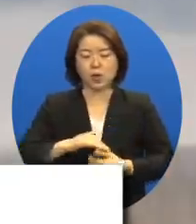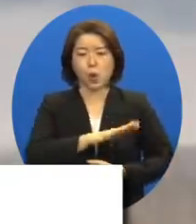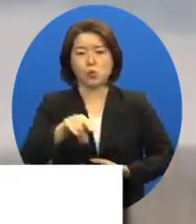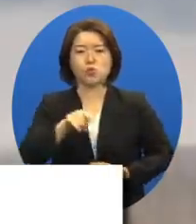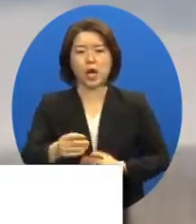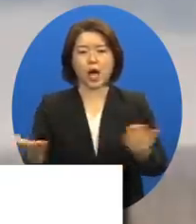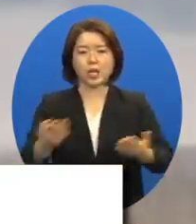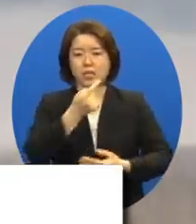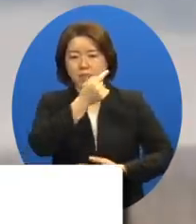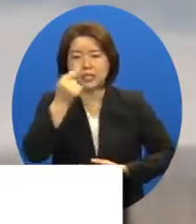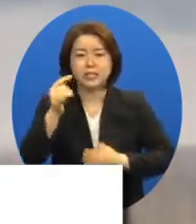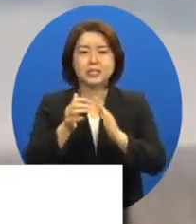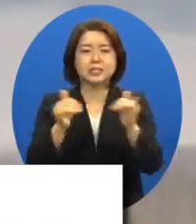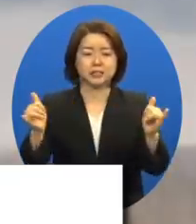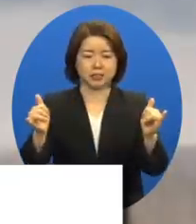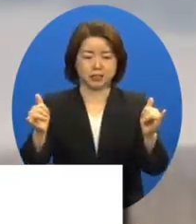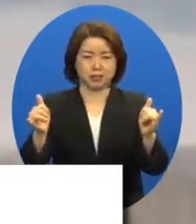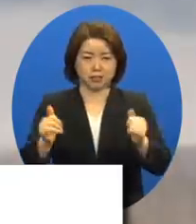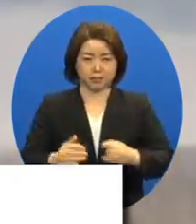증인이라